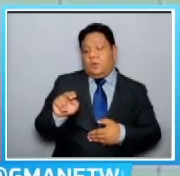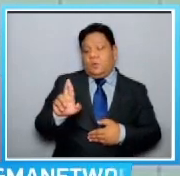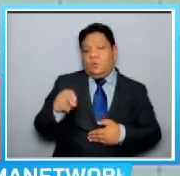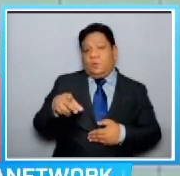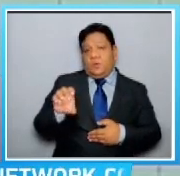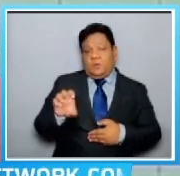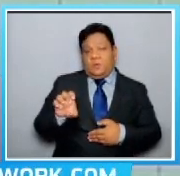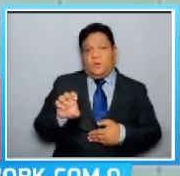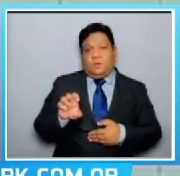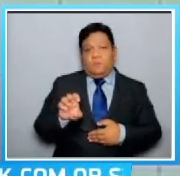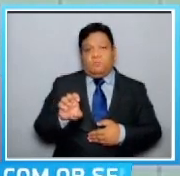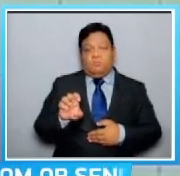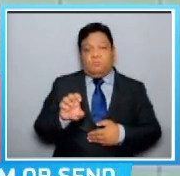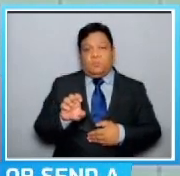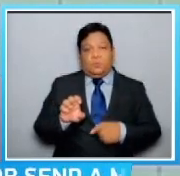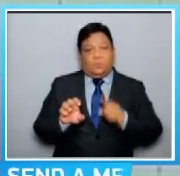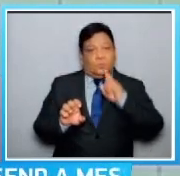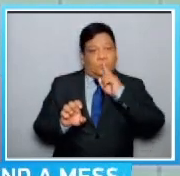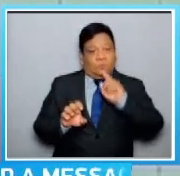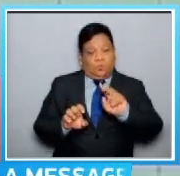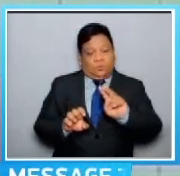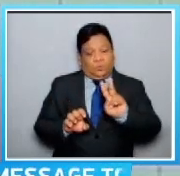is 280. So may meron pang